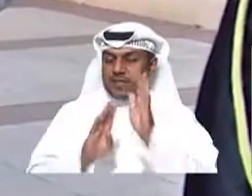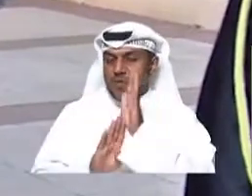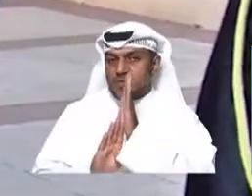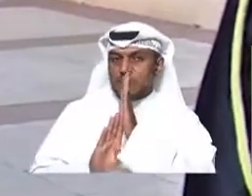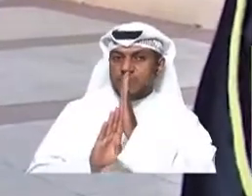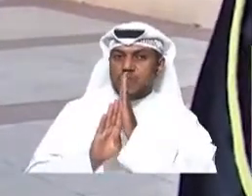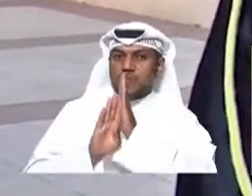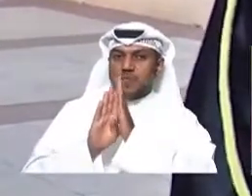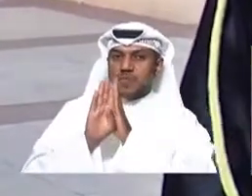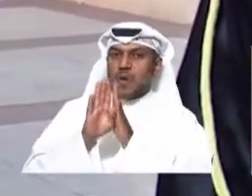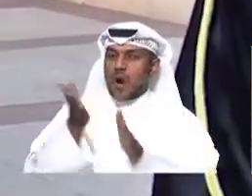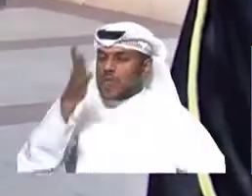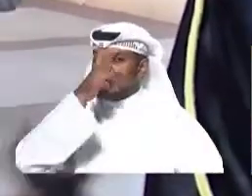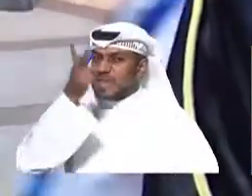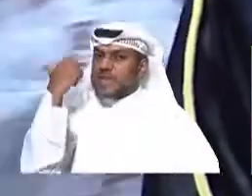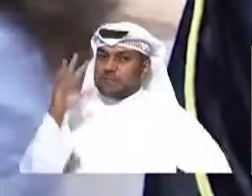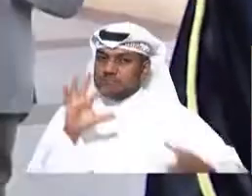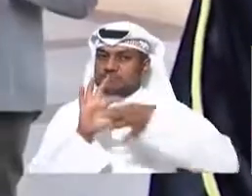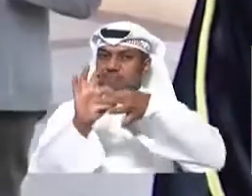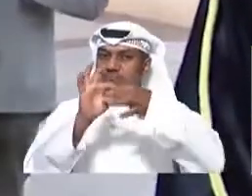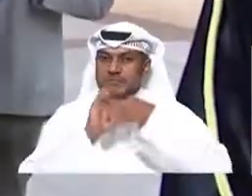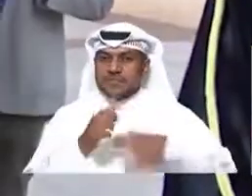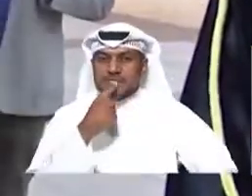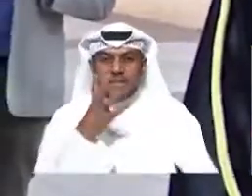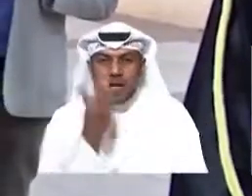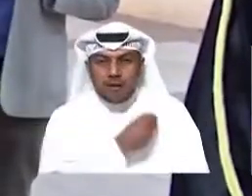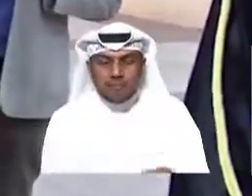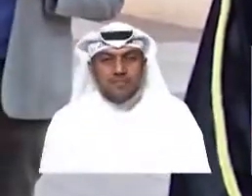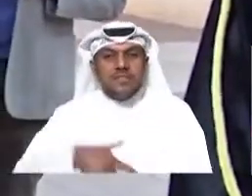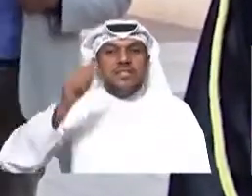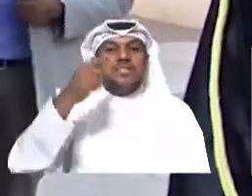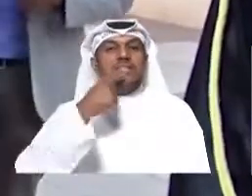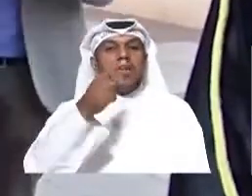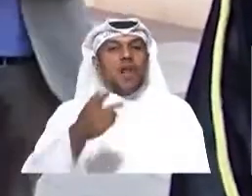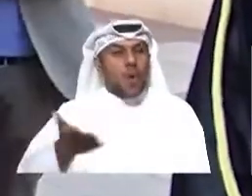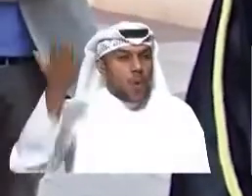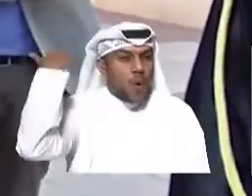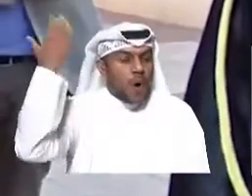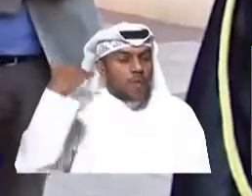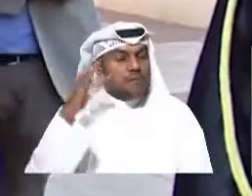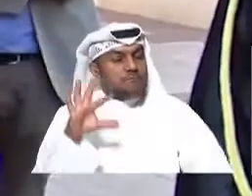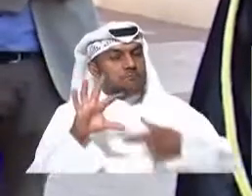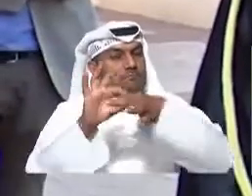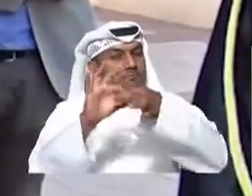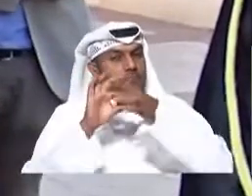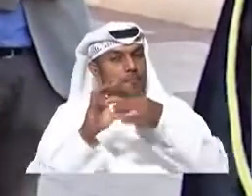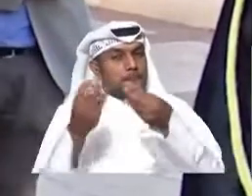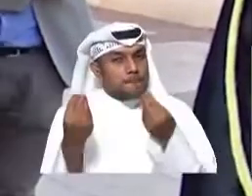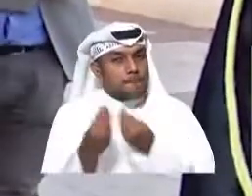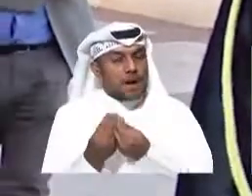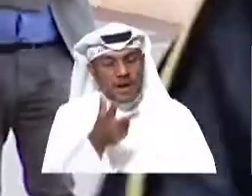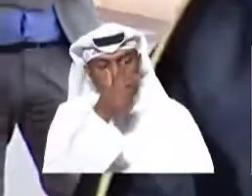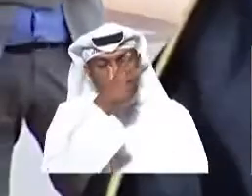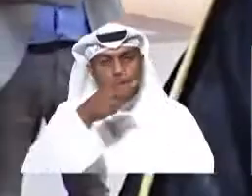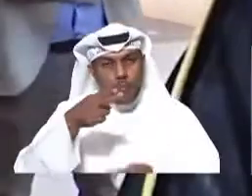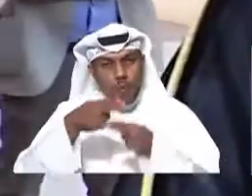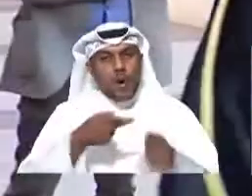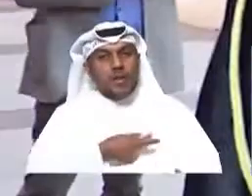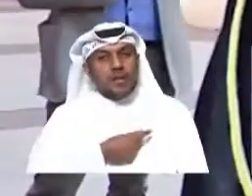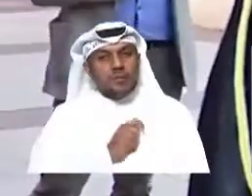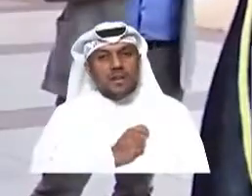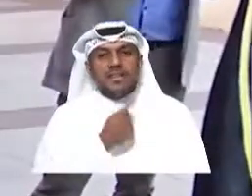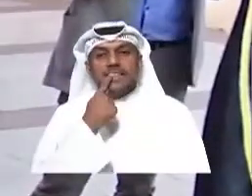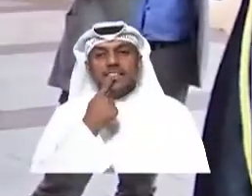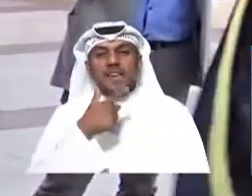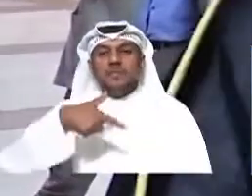توجد علاقات قديمة عمرها فوق 60 عام مع مملكة إسبانيا، ولذلك هذه